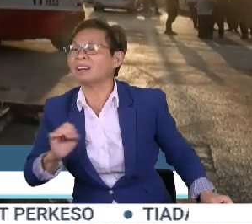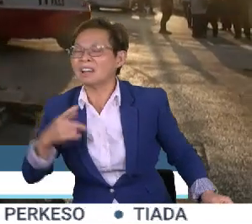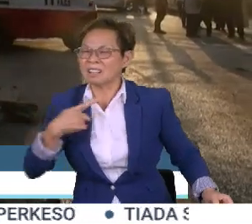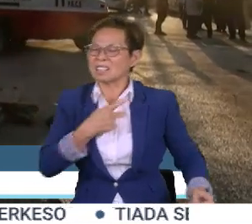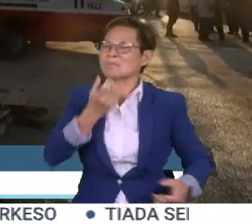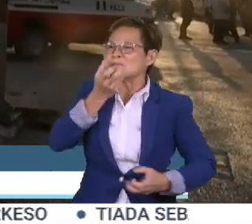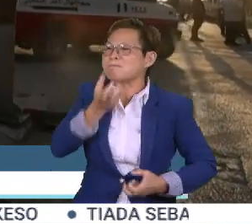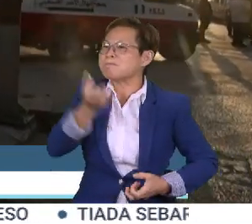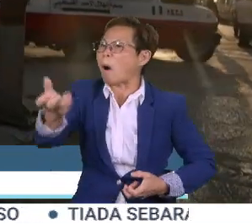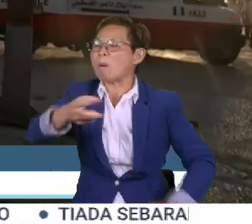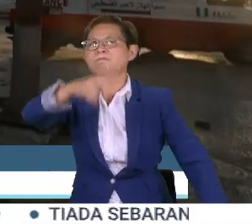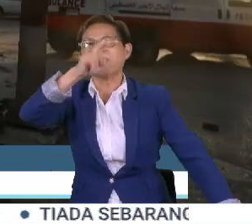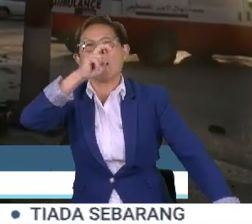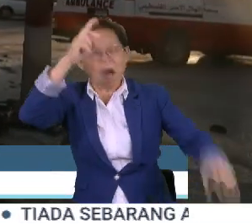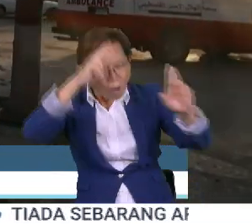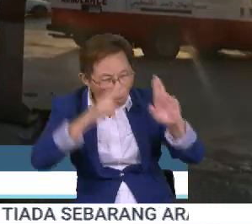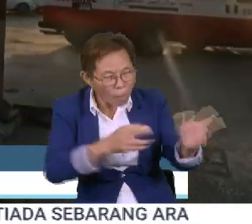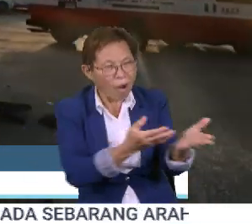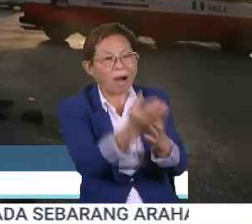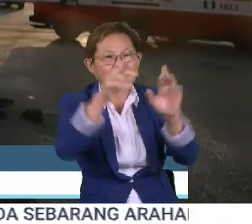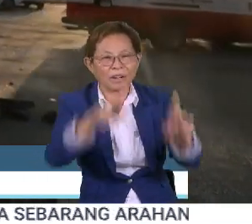Suarakan dengan tegas hormat